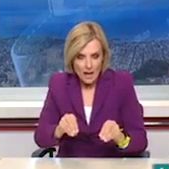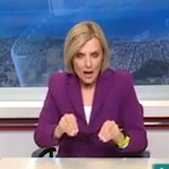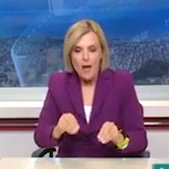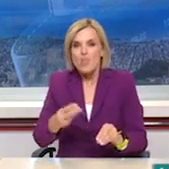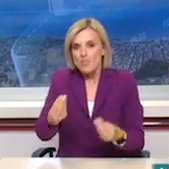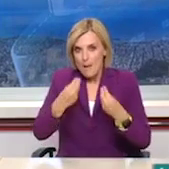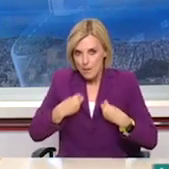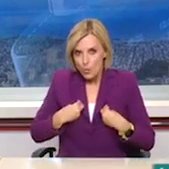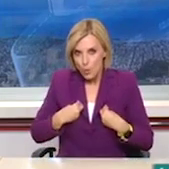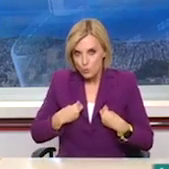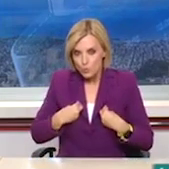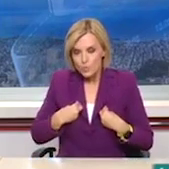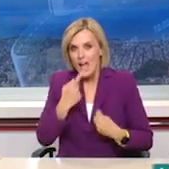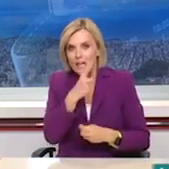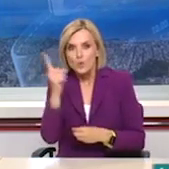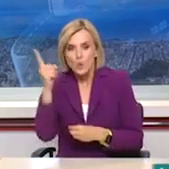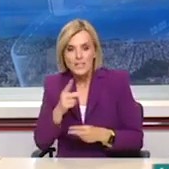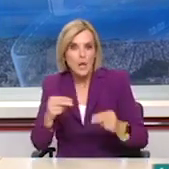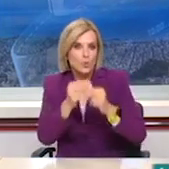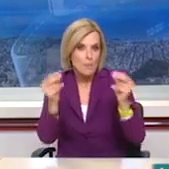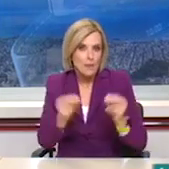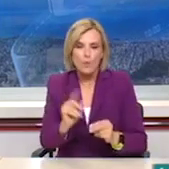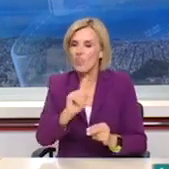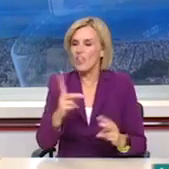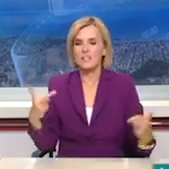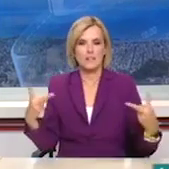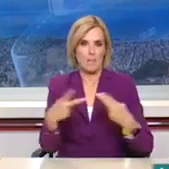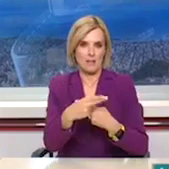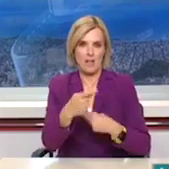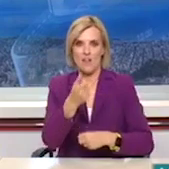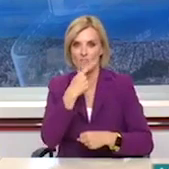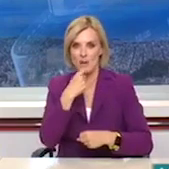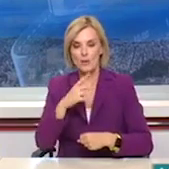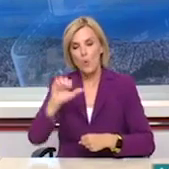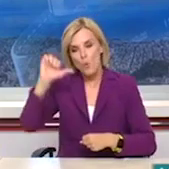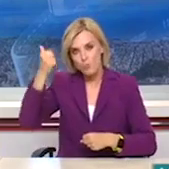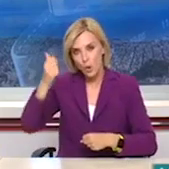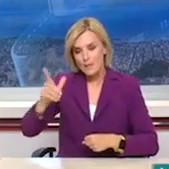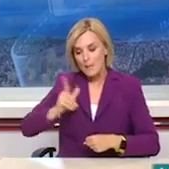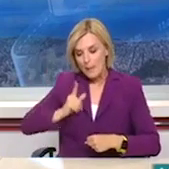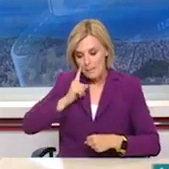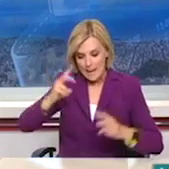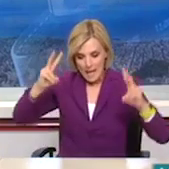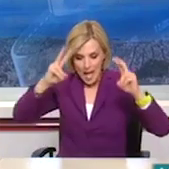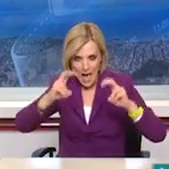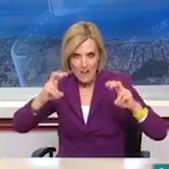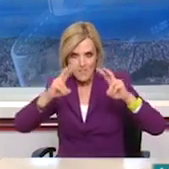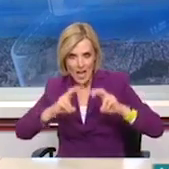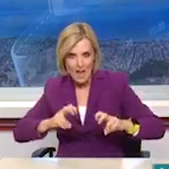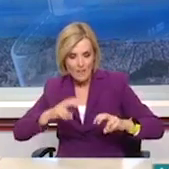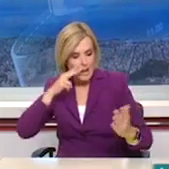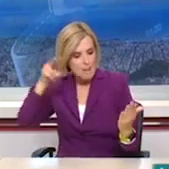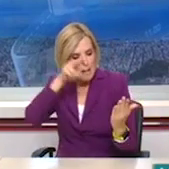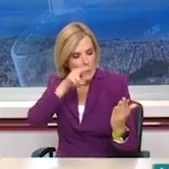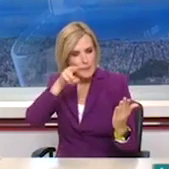Lancet. Άρα δεν το σταματάει ο ΠΟΗ. Ο ΠΟΗ λέει ότι θα το εξετάσω και μέχρι να το εξετάσω και να είμαι σίγουρος, αφού έχω αυτή την πρώτη